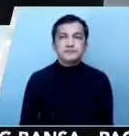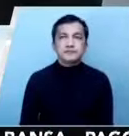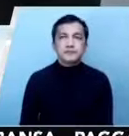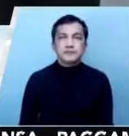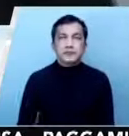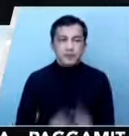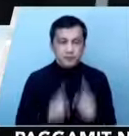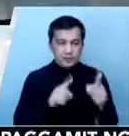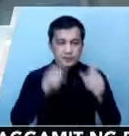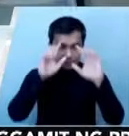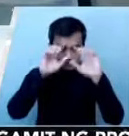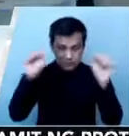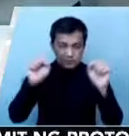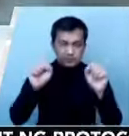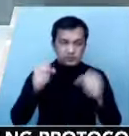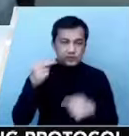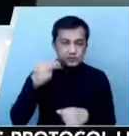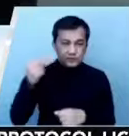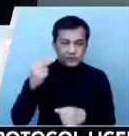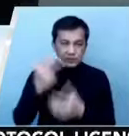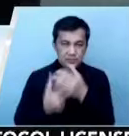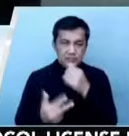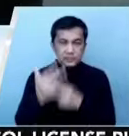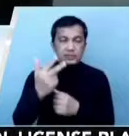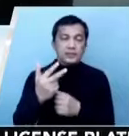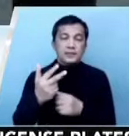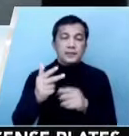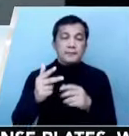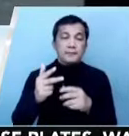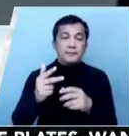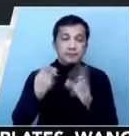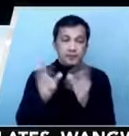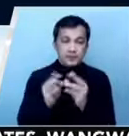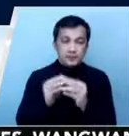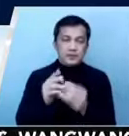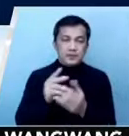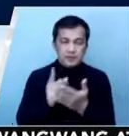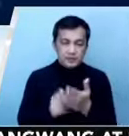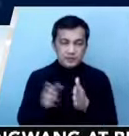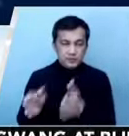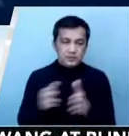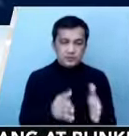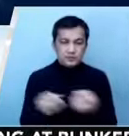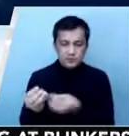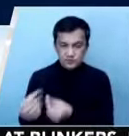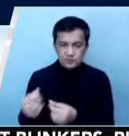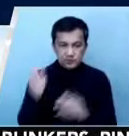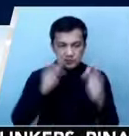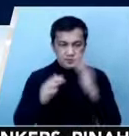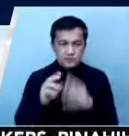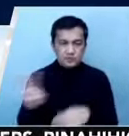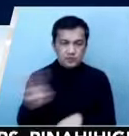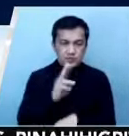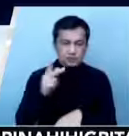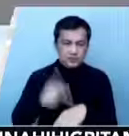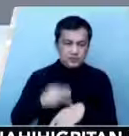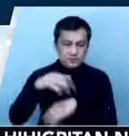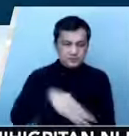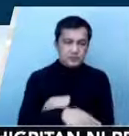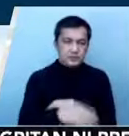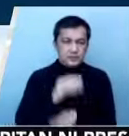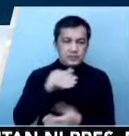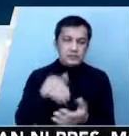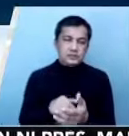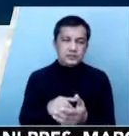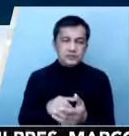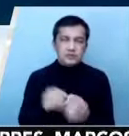sa makasaysayang trilateral meeting, bahagi raw ng mga paraan para masolusyunan ang problema sa West Philippine Sea sa gitna ng mga mas